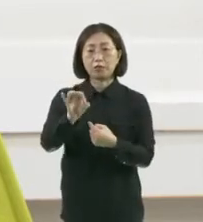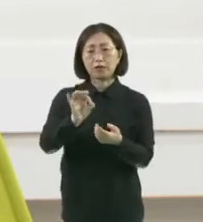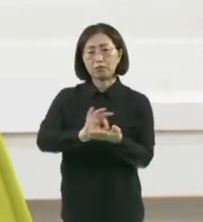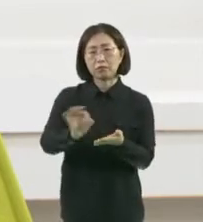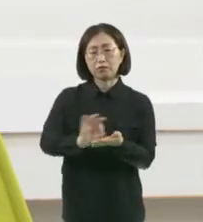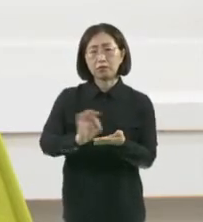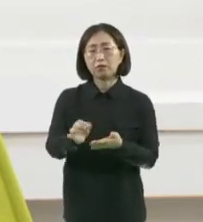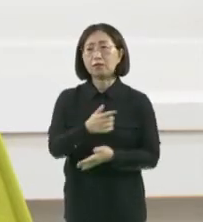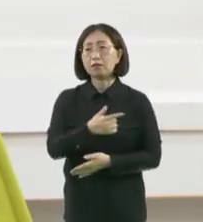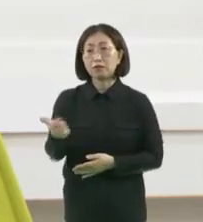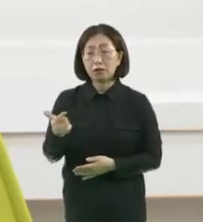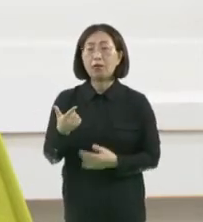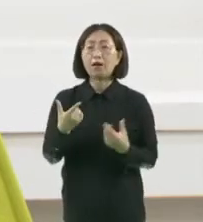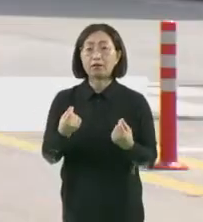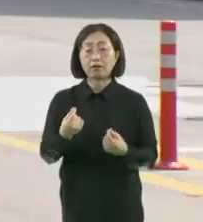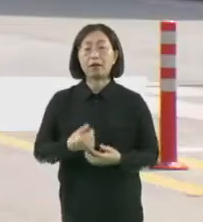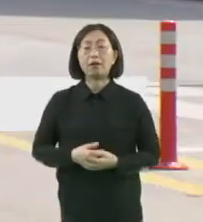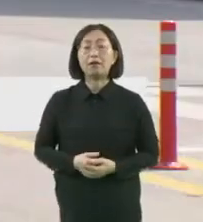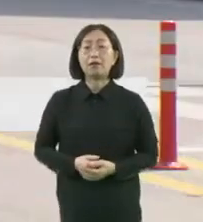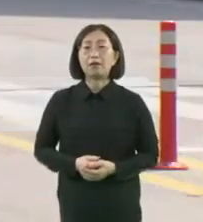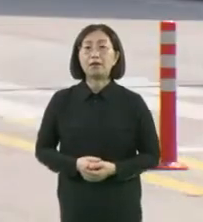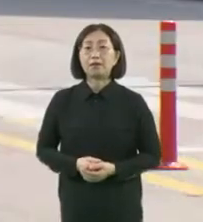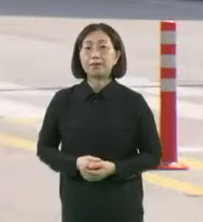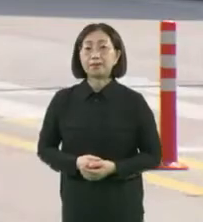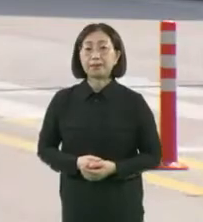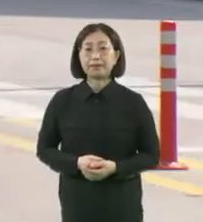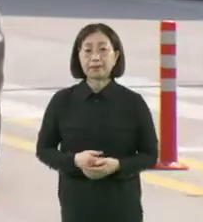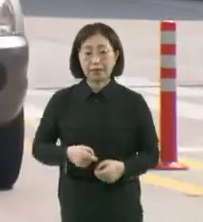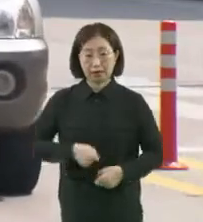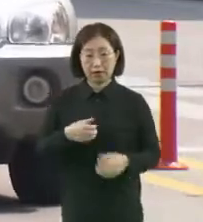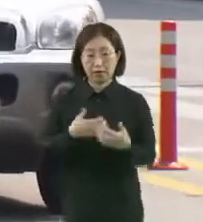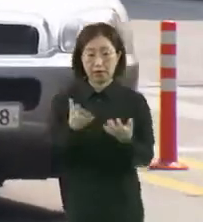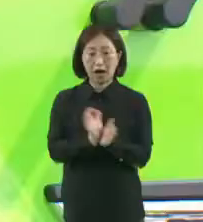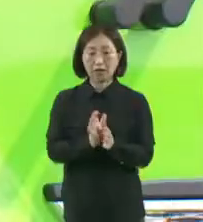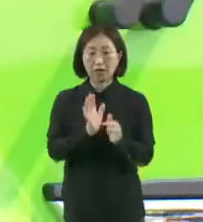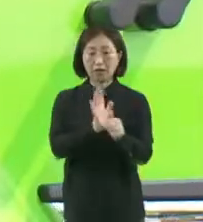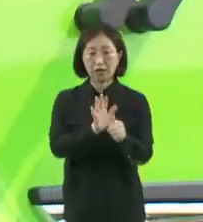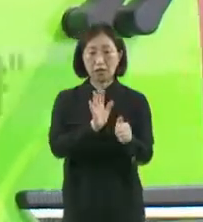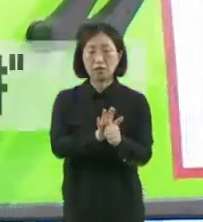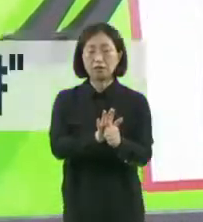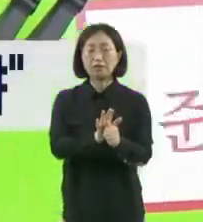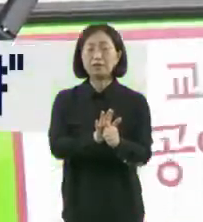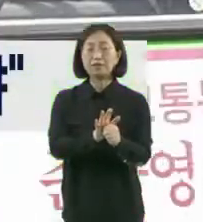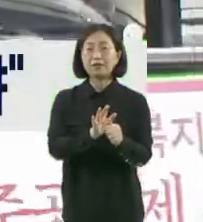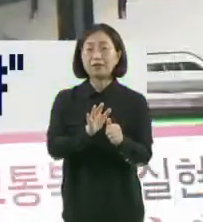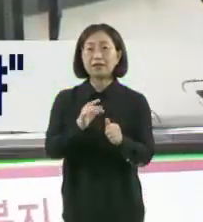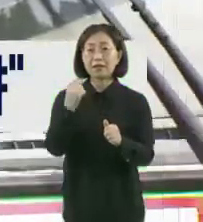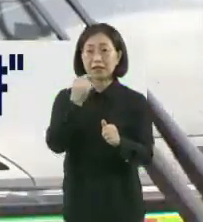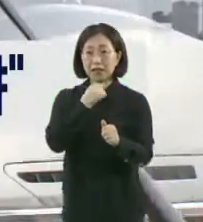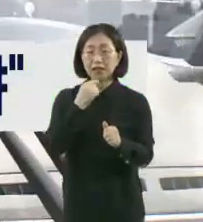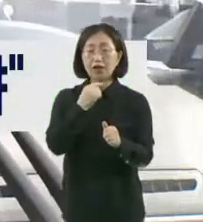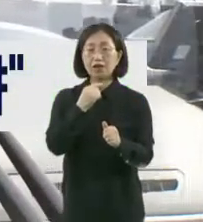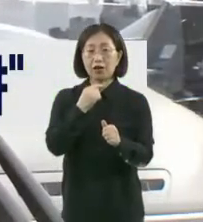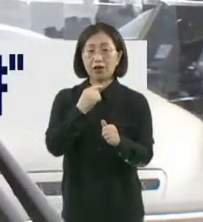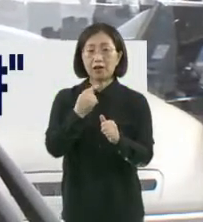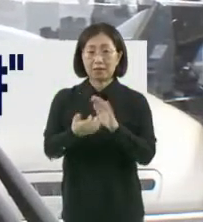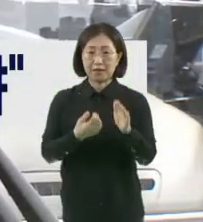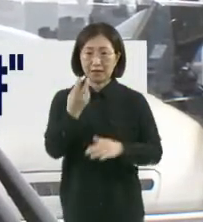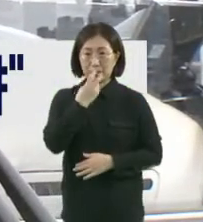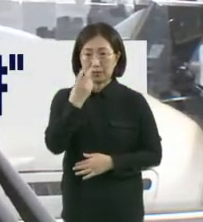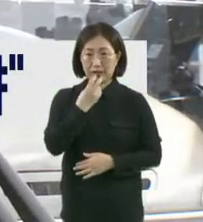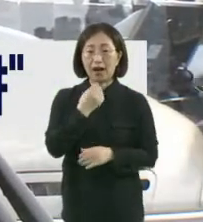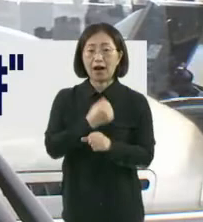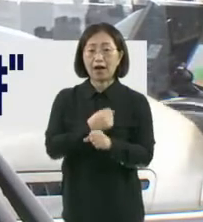쪽으로 다 나가지 않나 생각이 됩니다. 정의당은 지원금이 누수되는 일이 없도록 철저한 사전 분석을 시행해 줄 것을